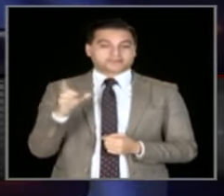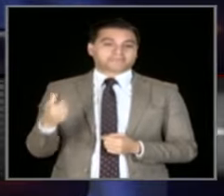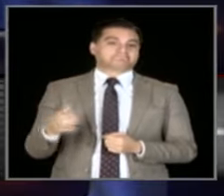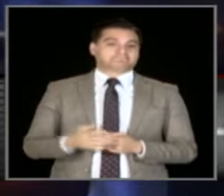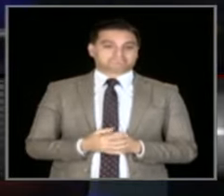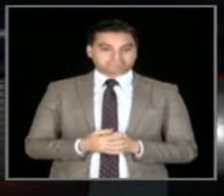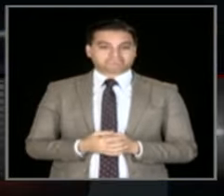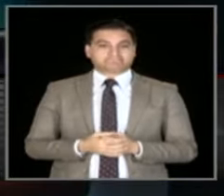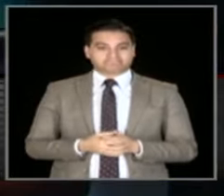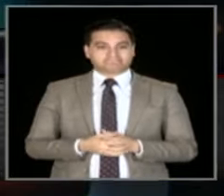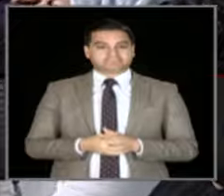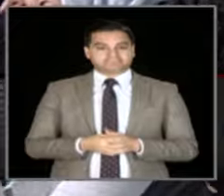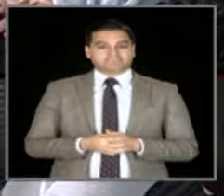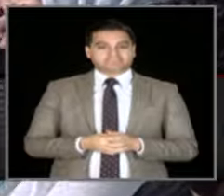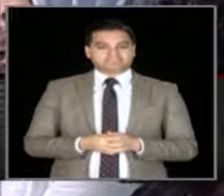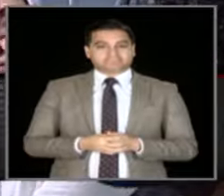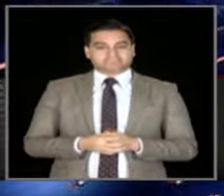صحيحة.